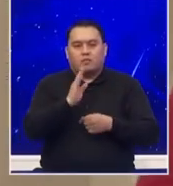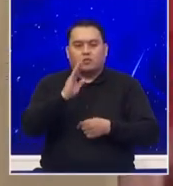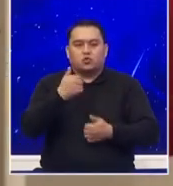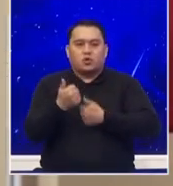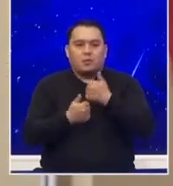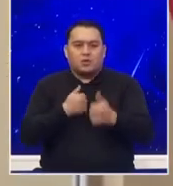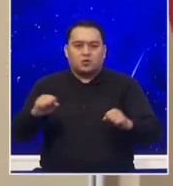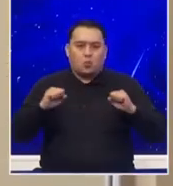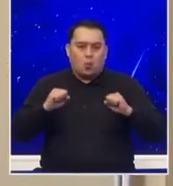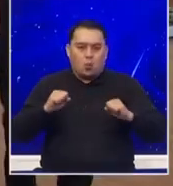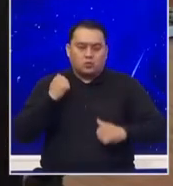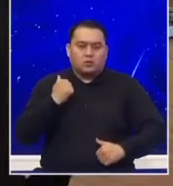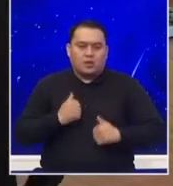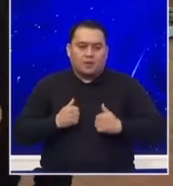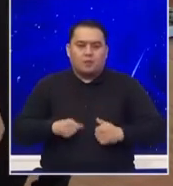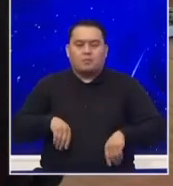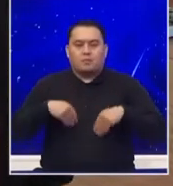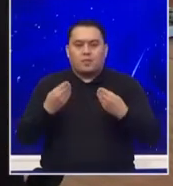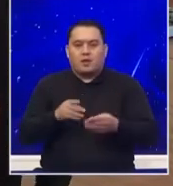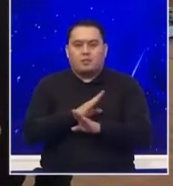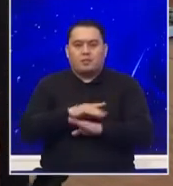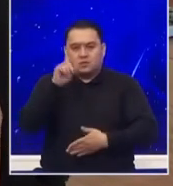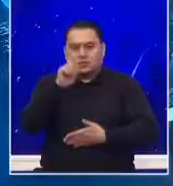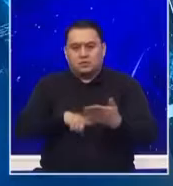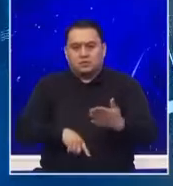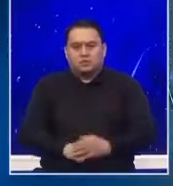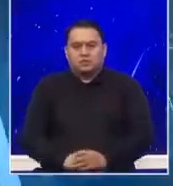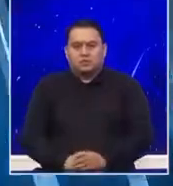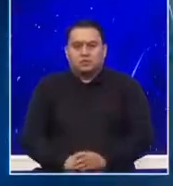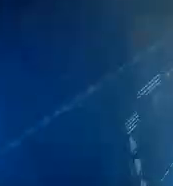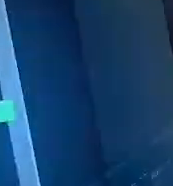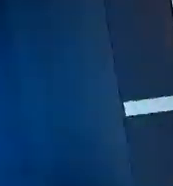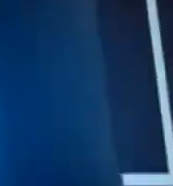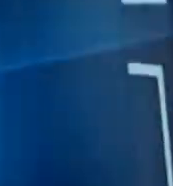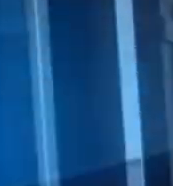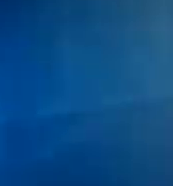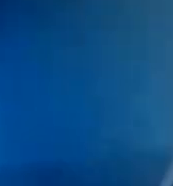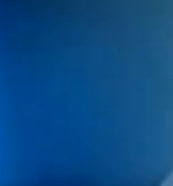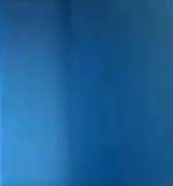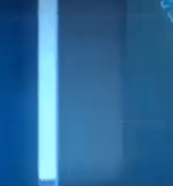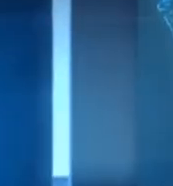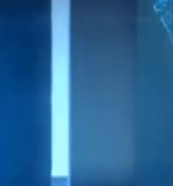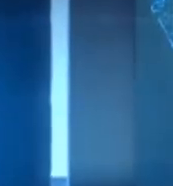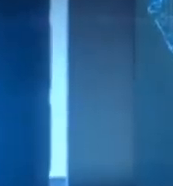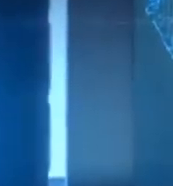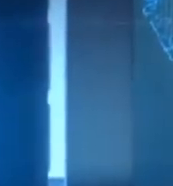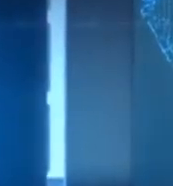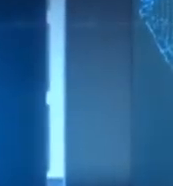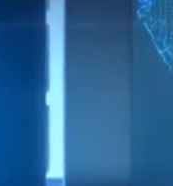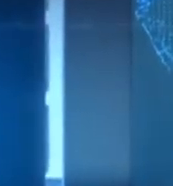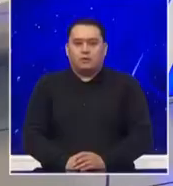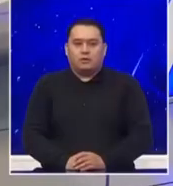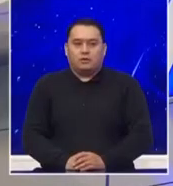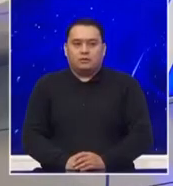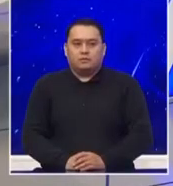Бапкерлер спортшыларымыздың намысты қолдан бермесіне кәміл сенімді. Жарқын Нұралыұлы, Жайық Құрманбаев, Жетісу телеарнасы.